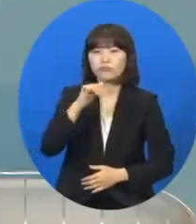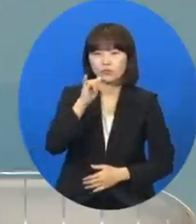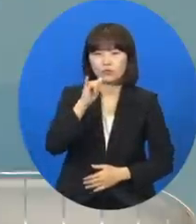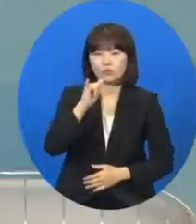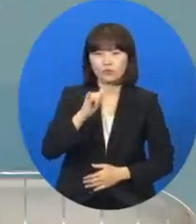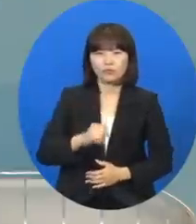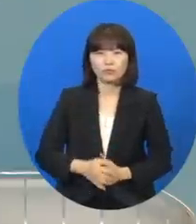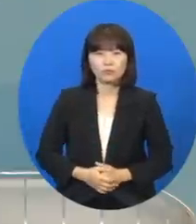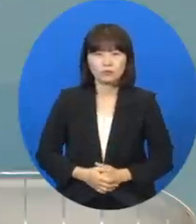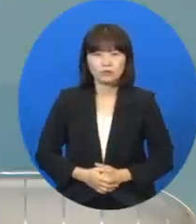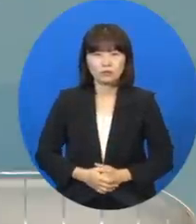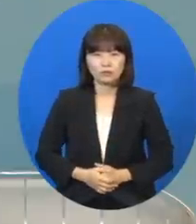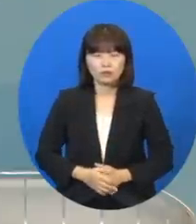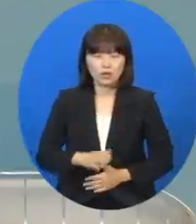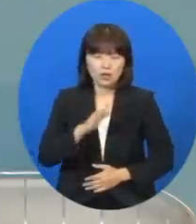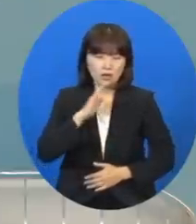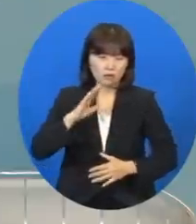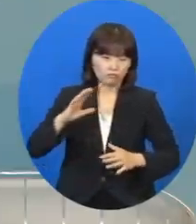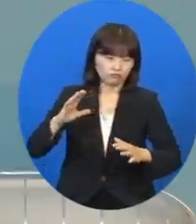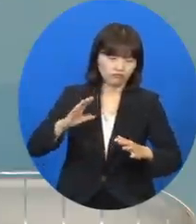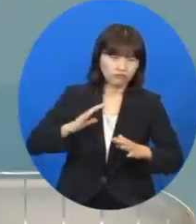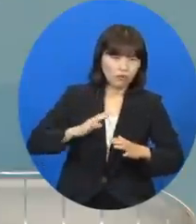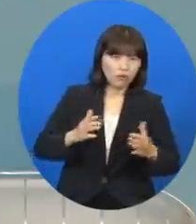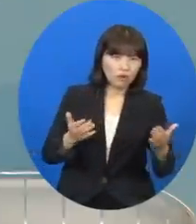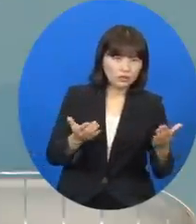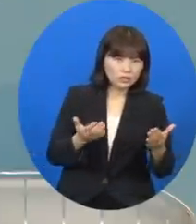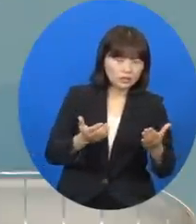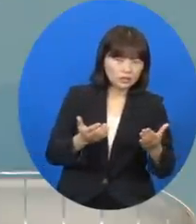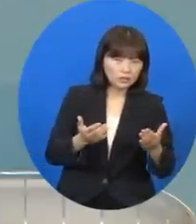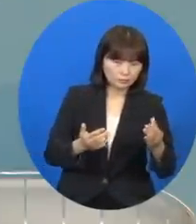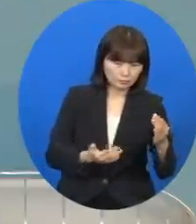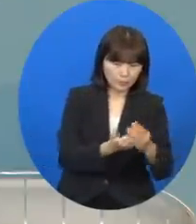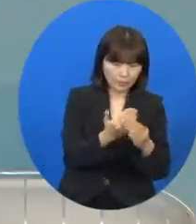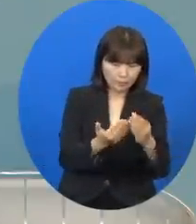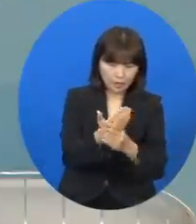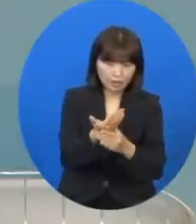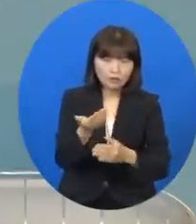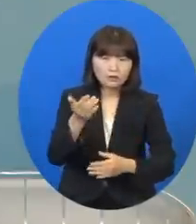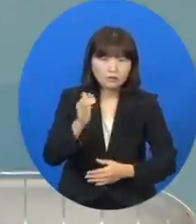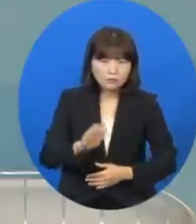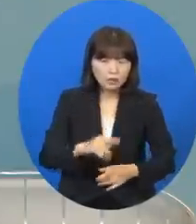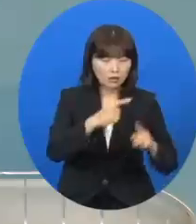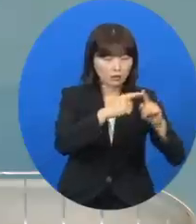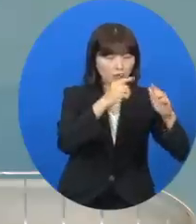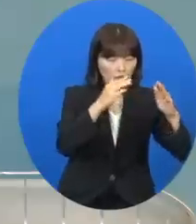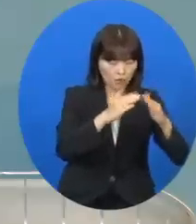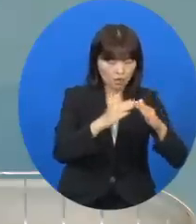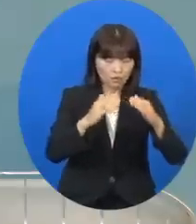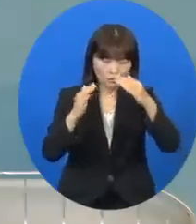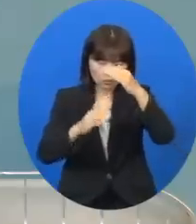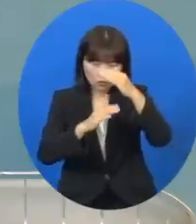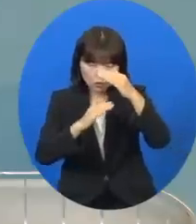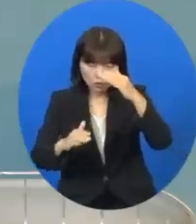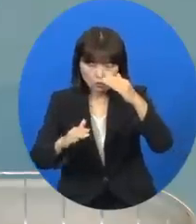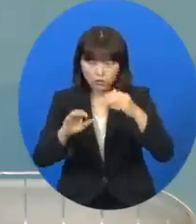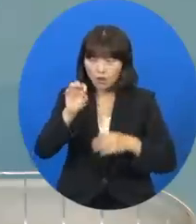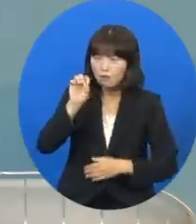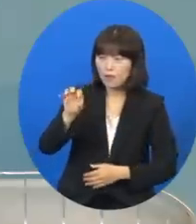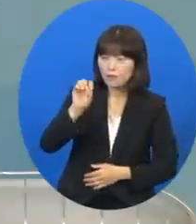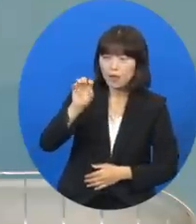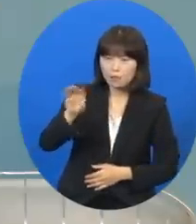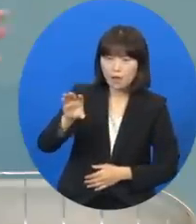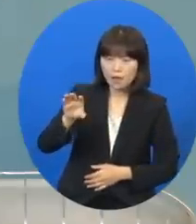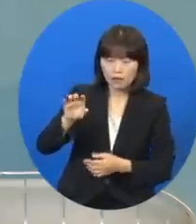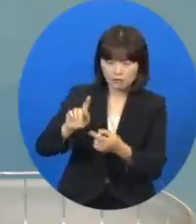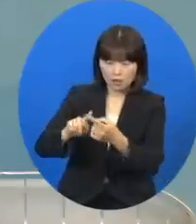이건 정말 무서운 일이 벌어지고 있는데도 교회가, 교인들이 하는 말이